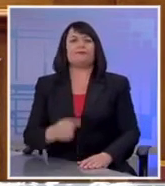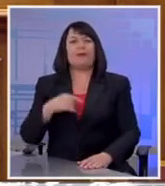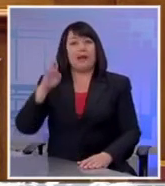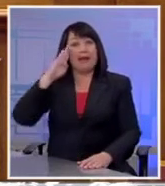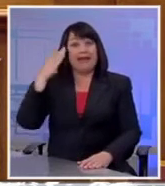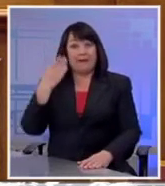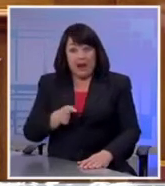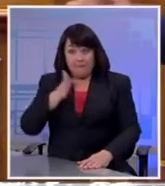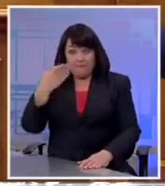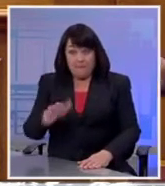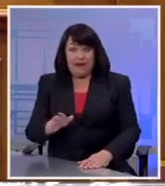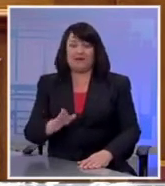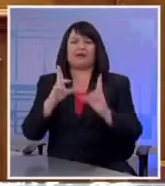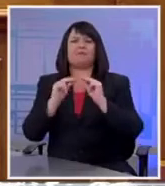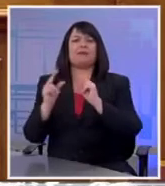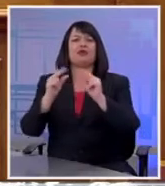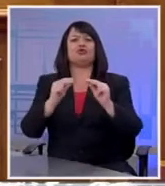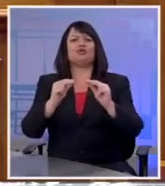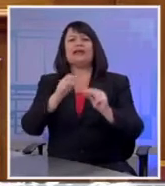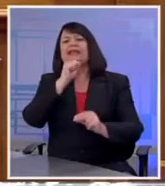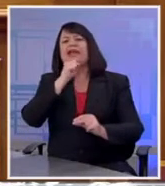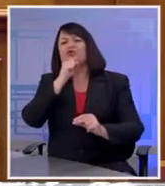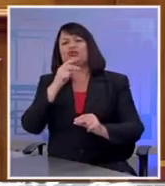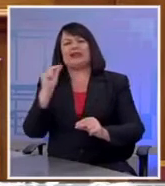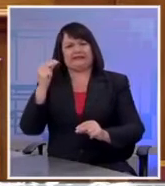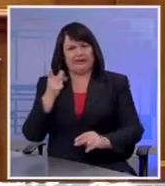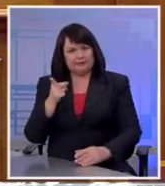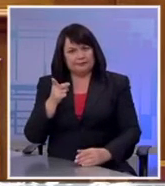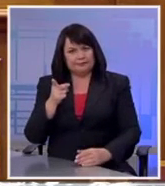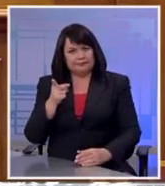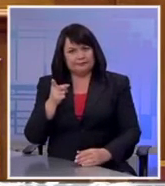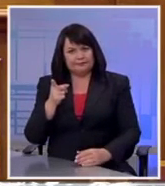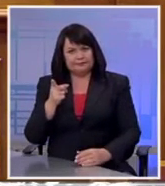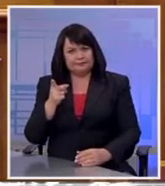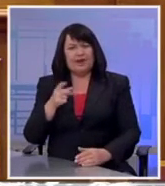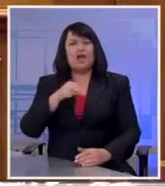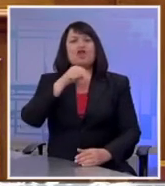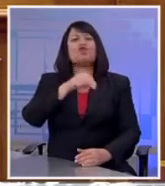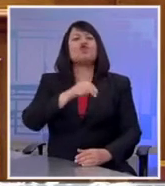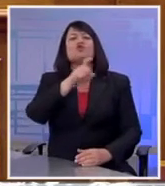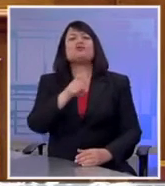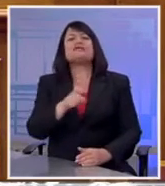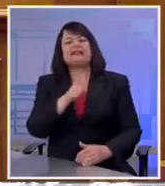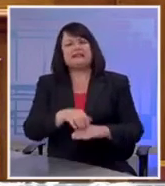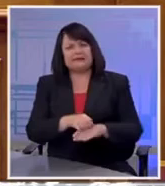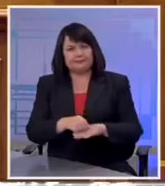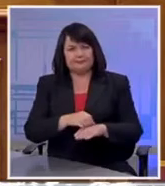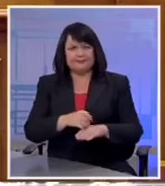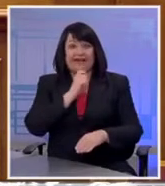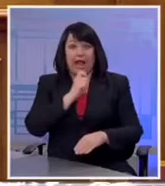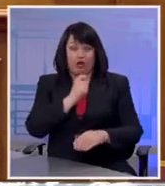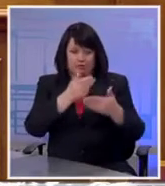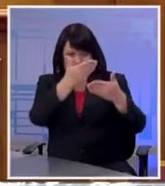Αμερική επίσης και συνομιλούσα με έναν γερουσιαστή. Και το Newsit που διάβαζα είχε στη μία